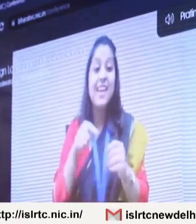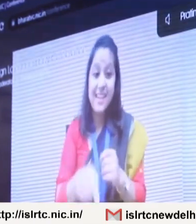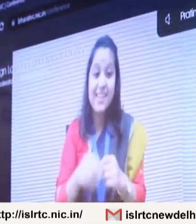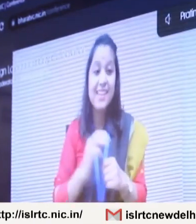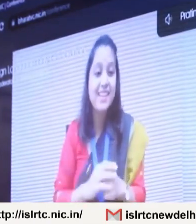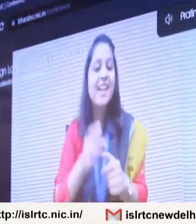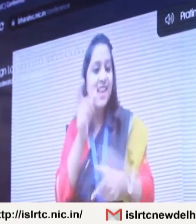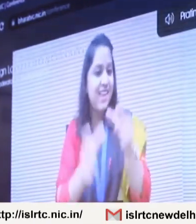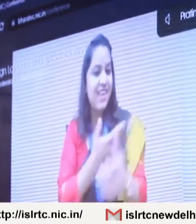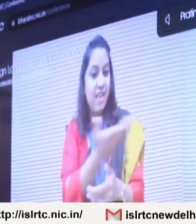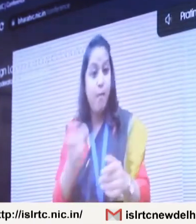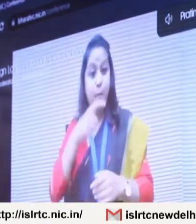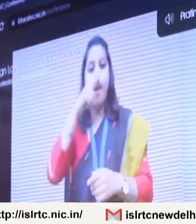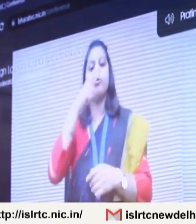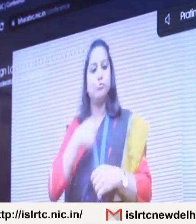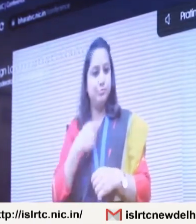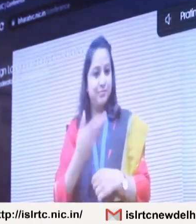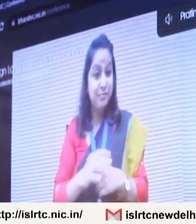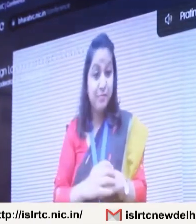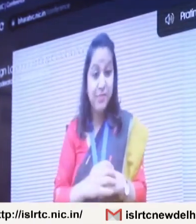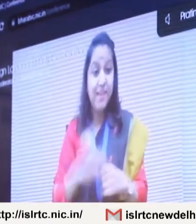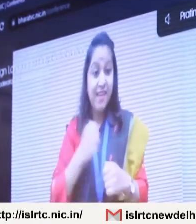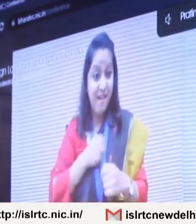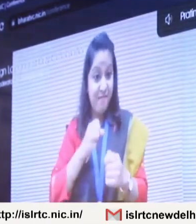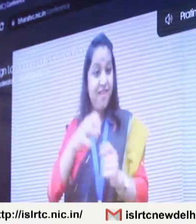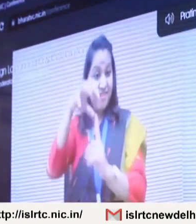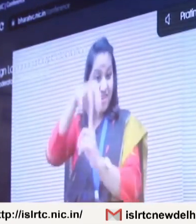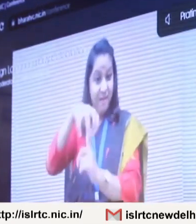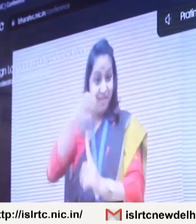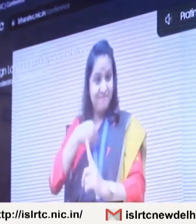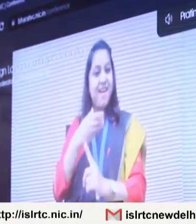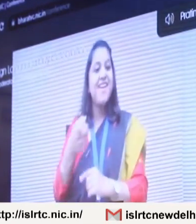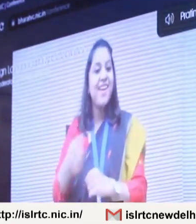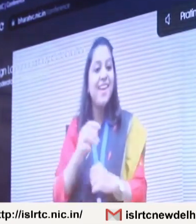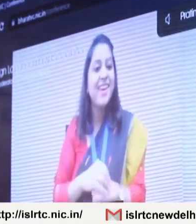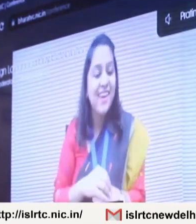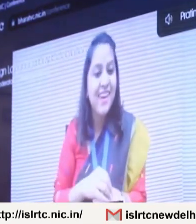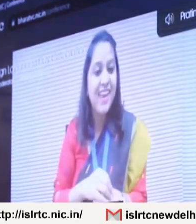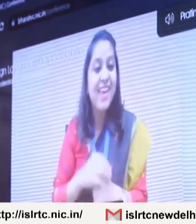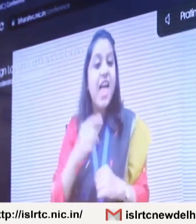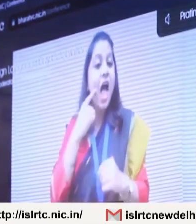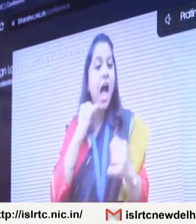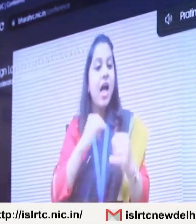के लिए बड़ा गौरव की बात है कि हमारे मंत्रालय के अंतर्गत कार्यरत